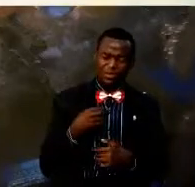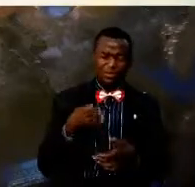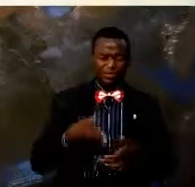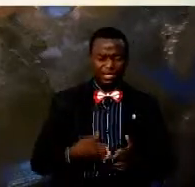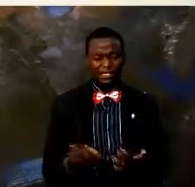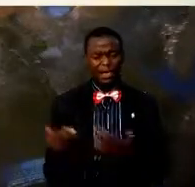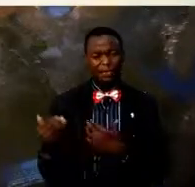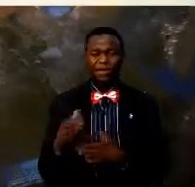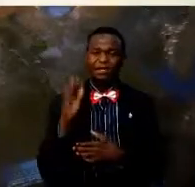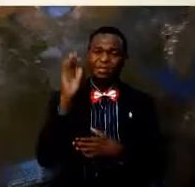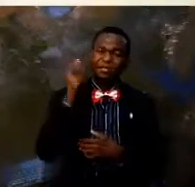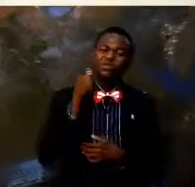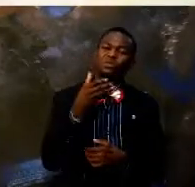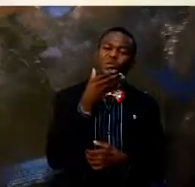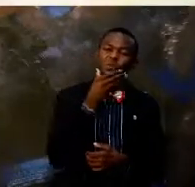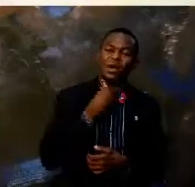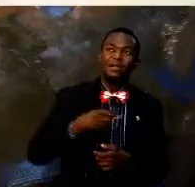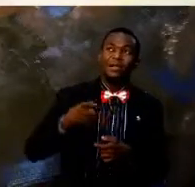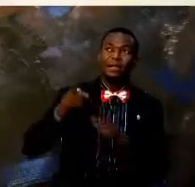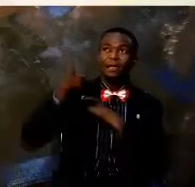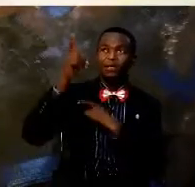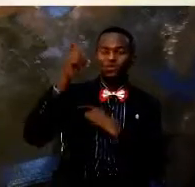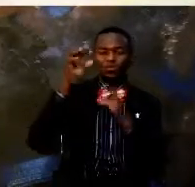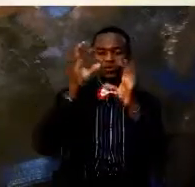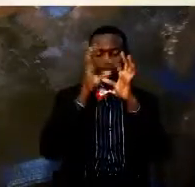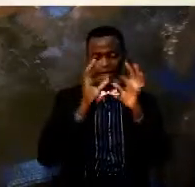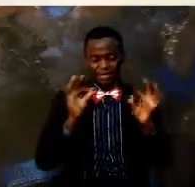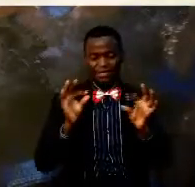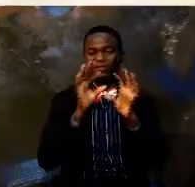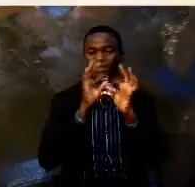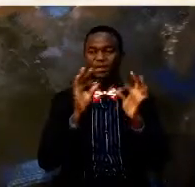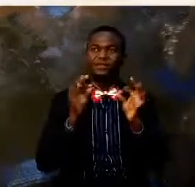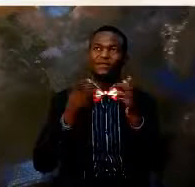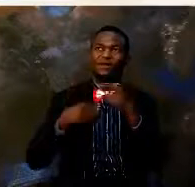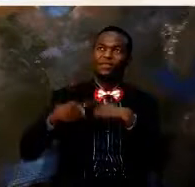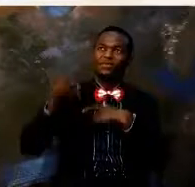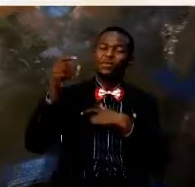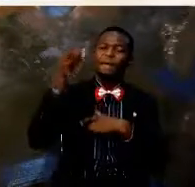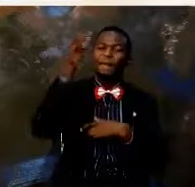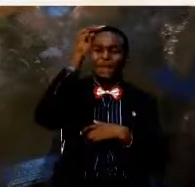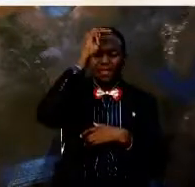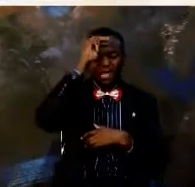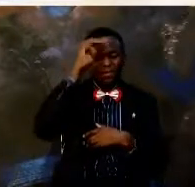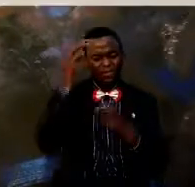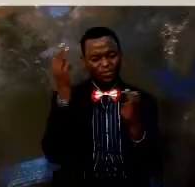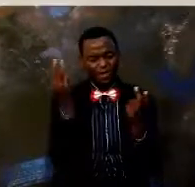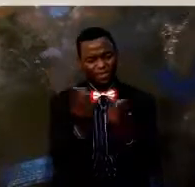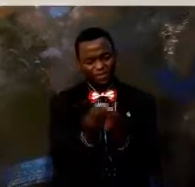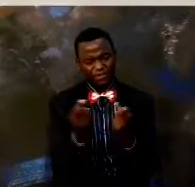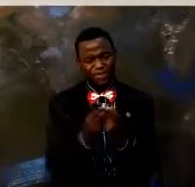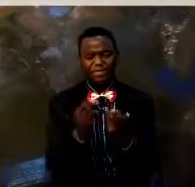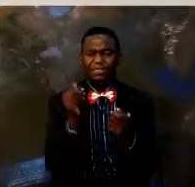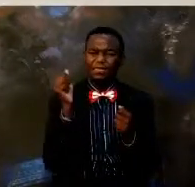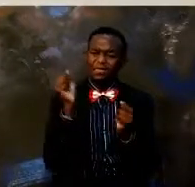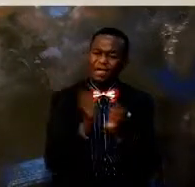mwana na ataitwa mwana aliye juu, mtakatifu, mwana aliye juu. Mariamu akasema, litakuwaje jambo hilo na sijui